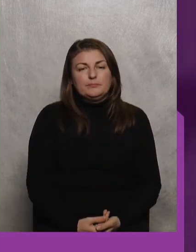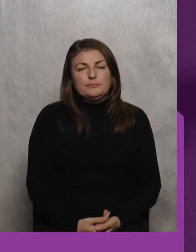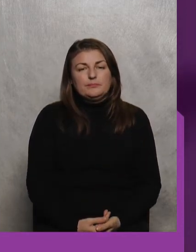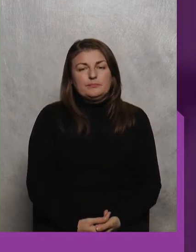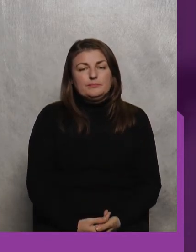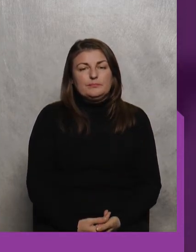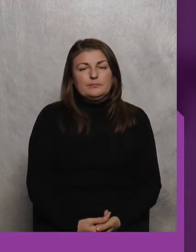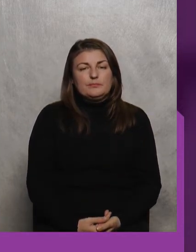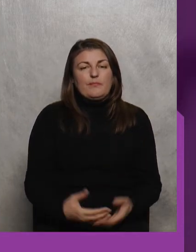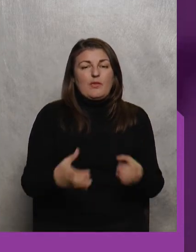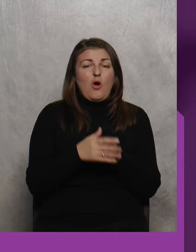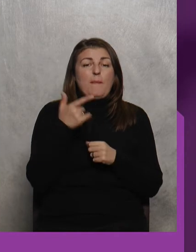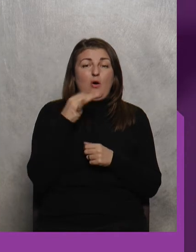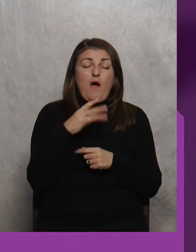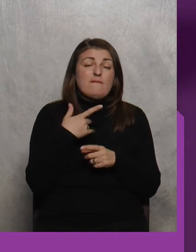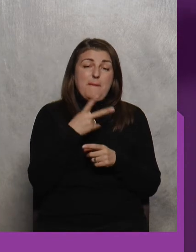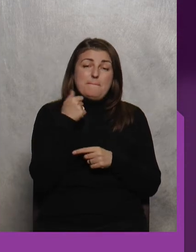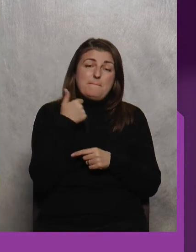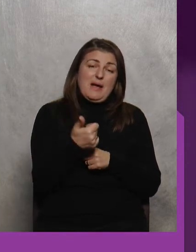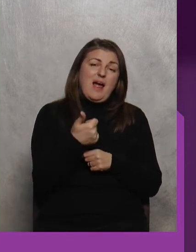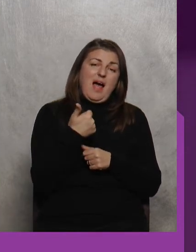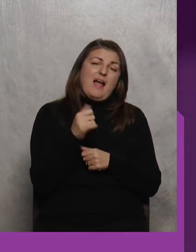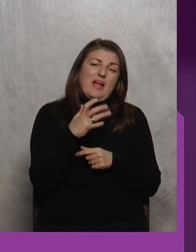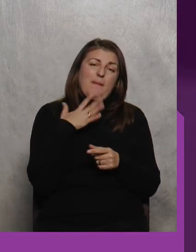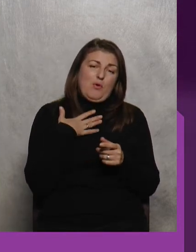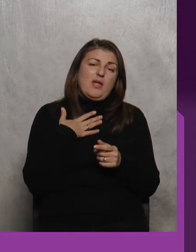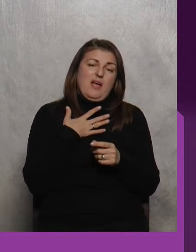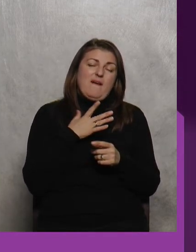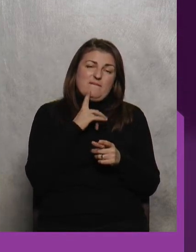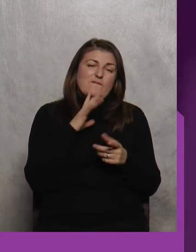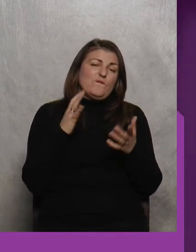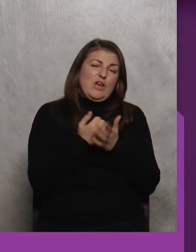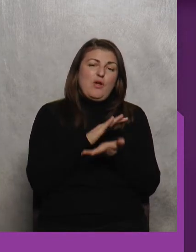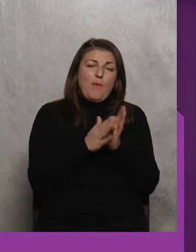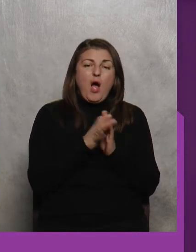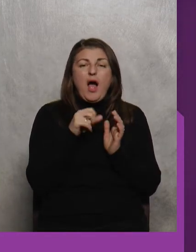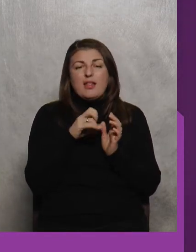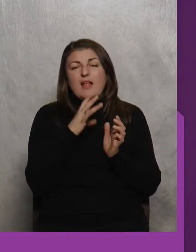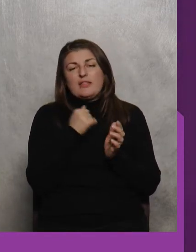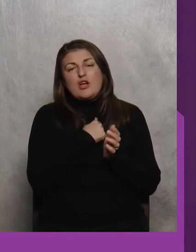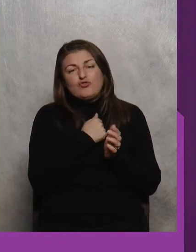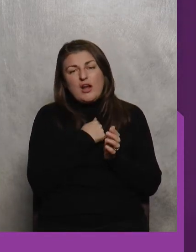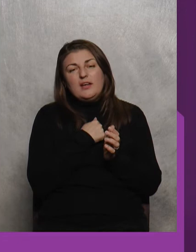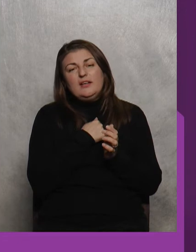команда Go, і відповідно перша гарна атака була моя, і відповідно в виграшному положенні, але, на